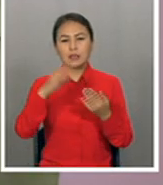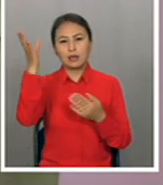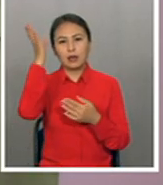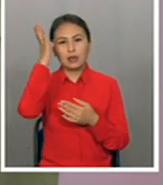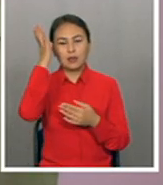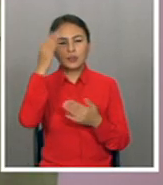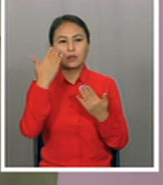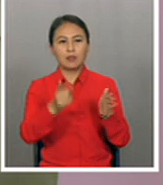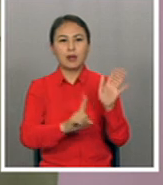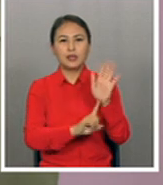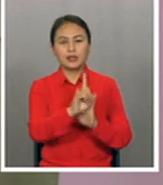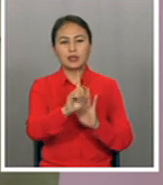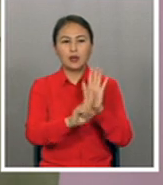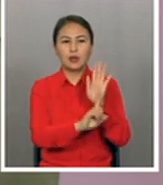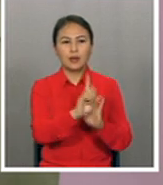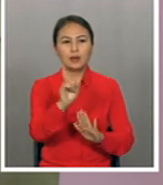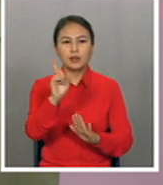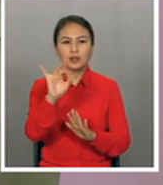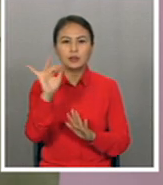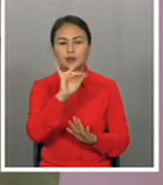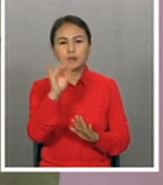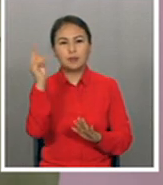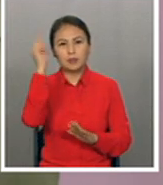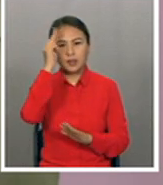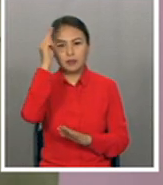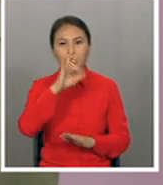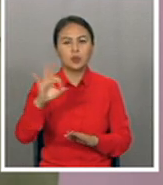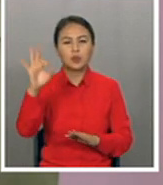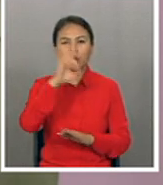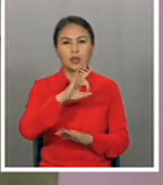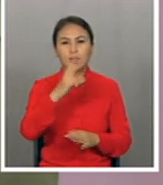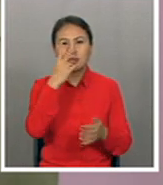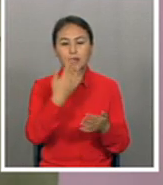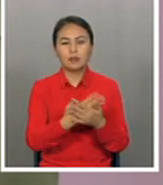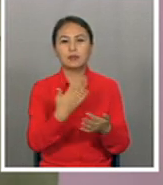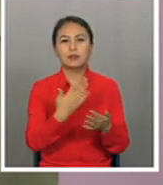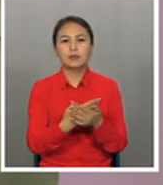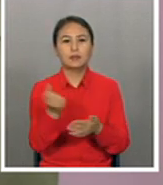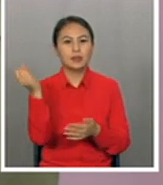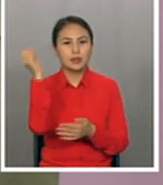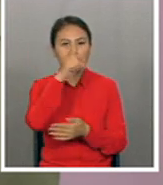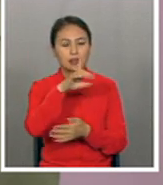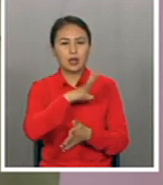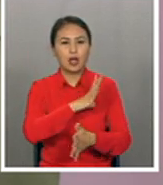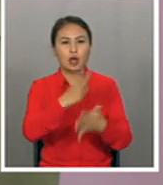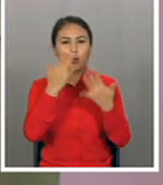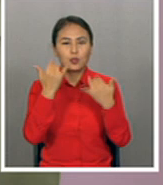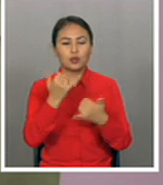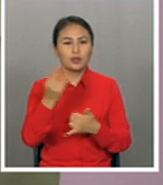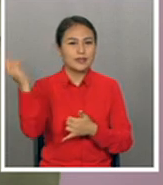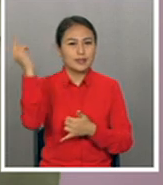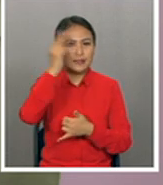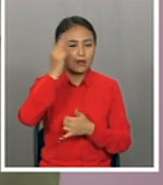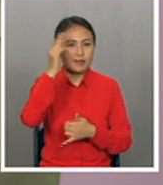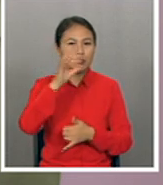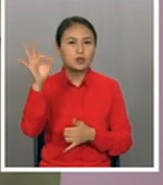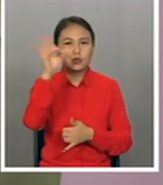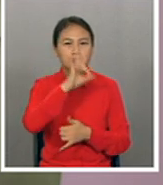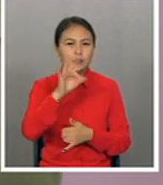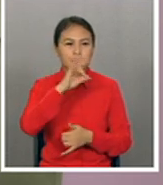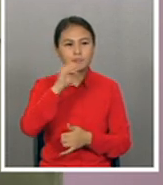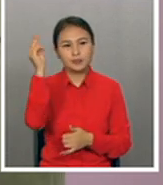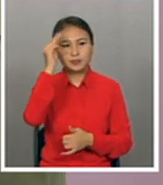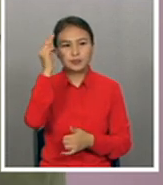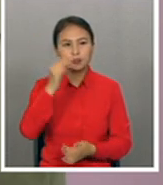білім. Мақалдардың да білім туралы екенін білдік. Демек, бүгінгі сабағымыз білім жайында